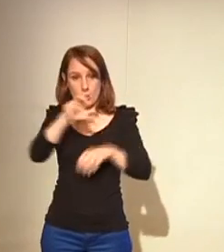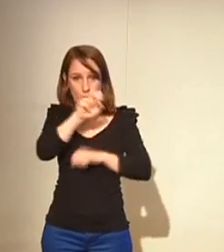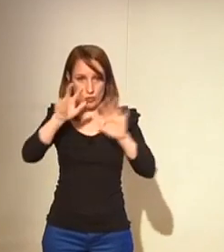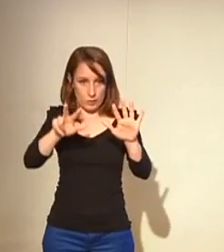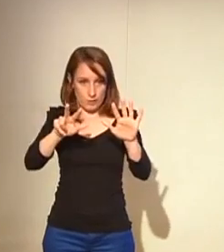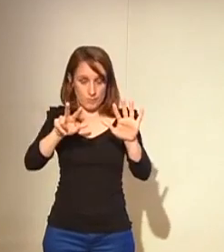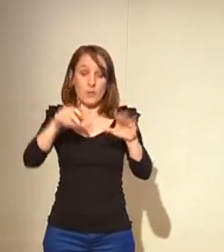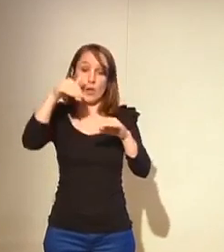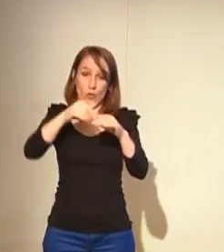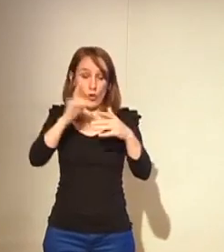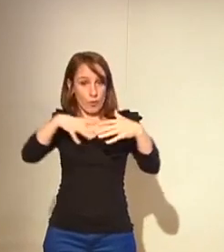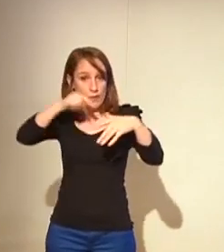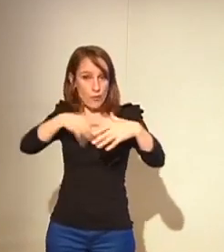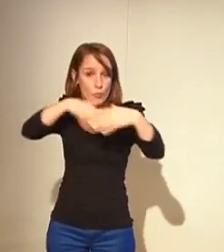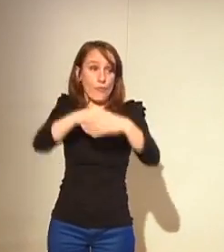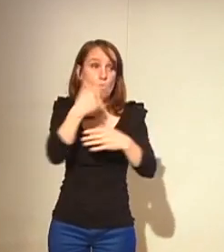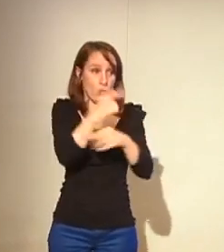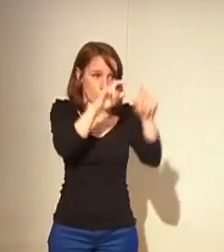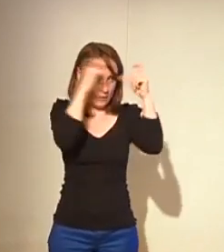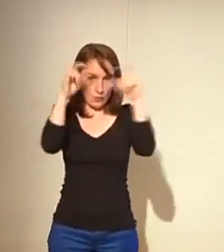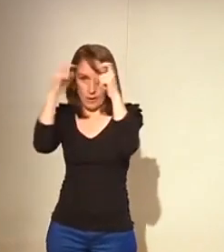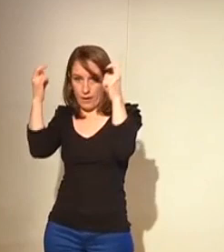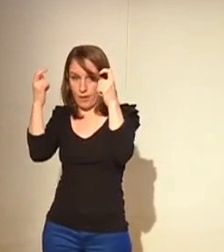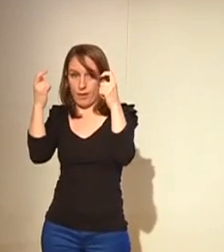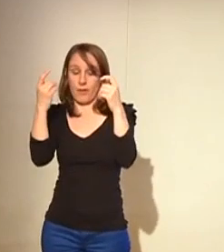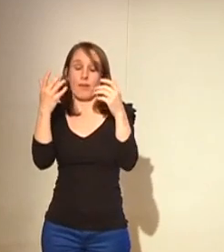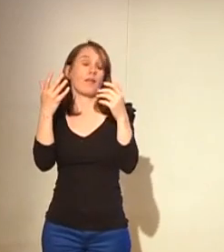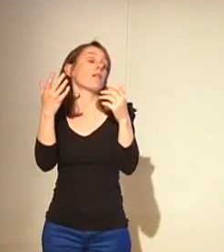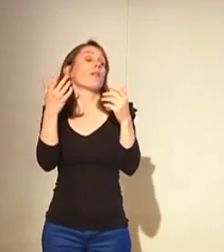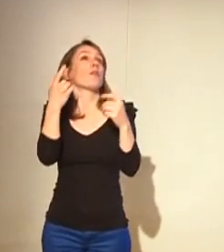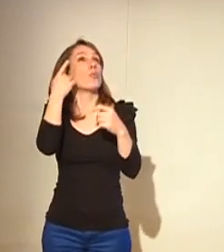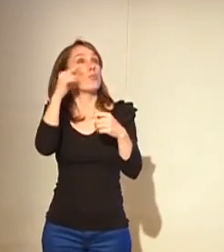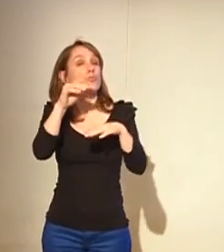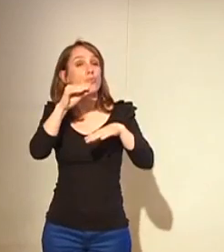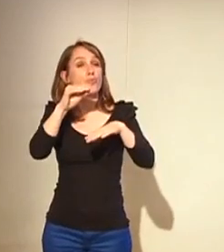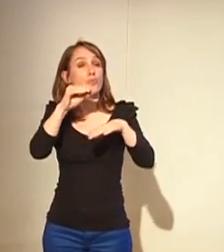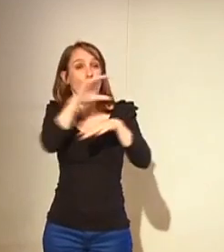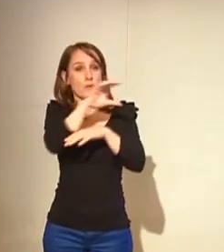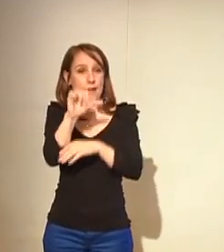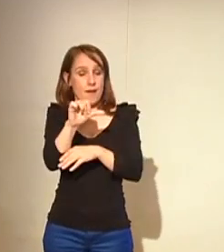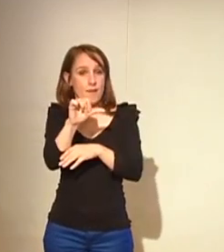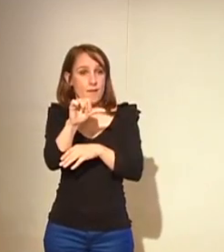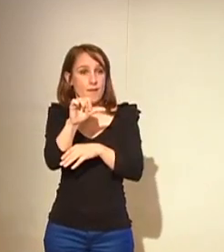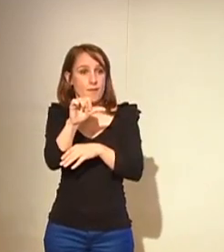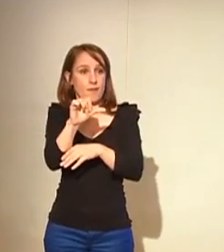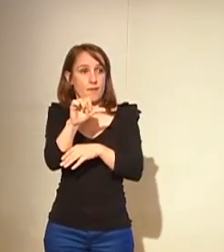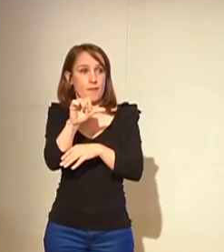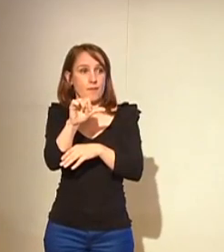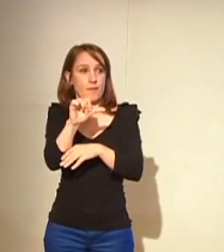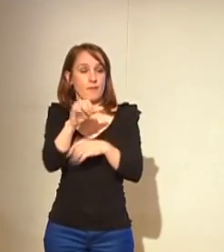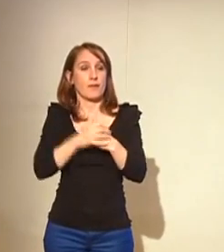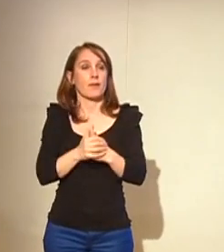il nous faut deux titulaires pour le conseil d'administration pour